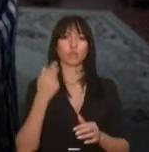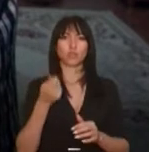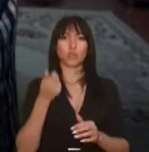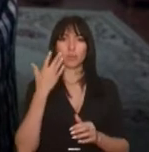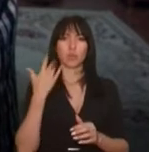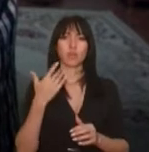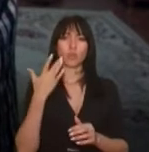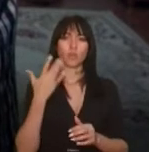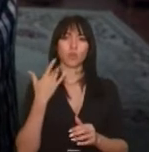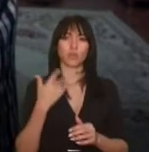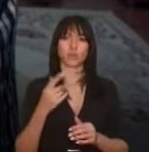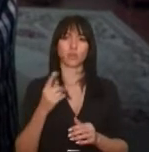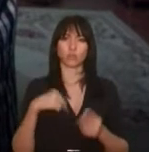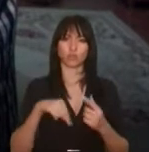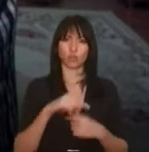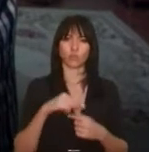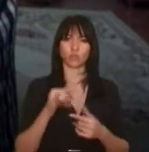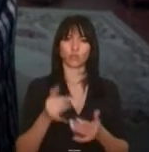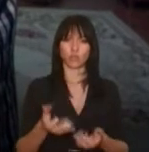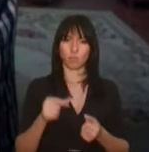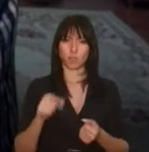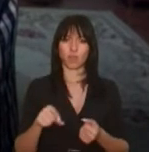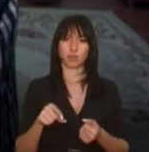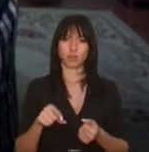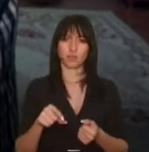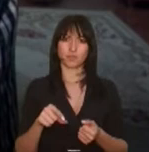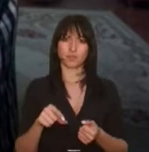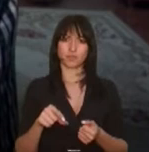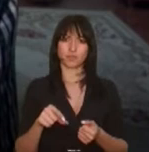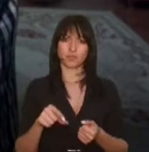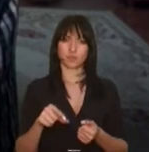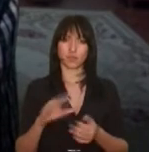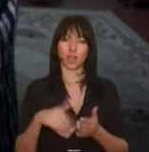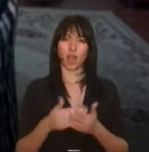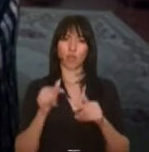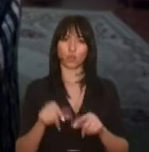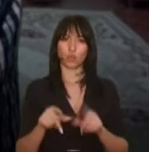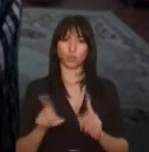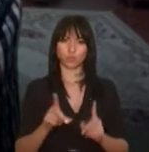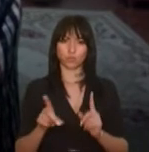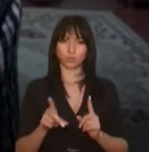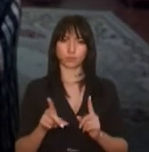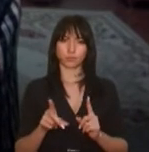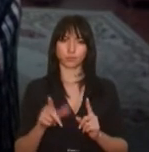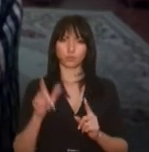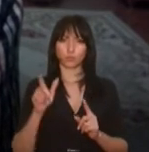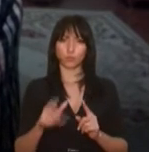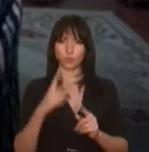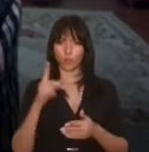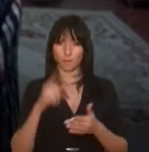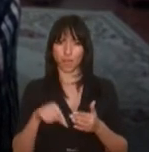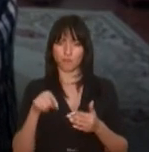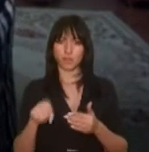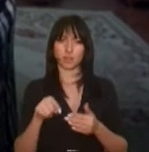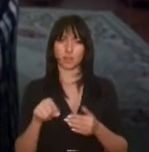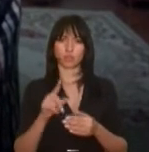взяти телефон і швиденько набрати негайно 103 для того, щоб повідомити про цей випадок і далі